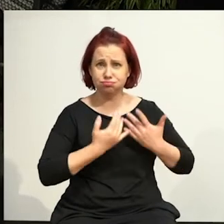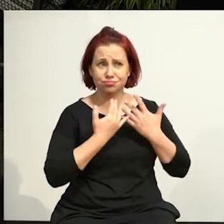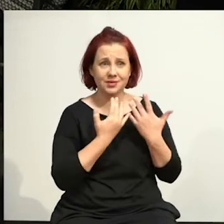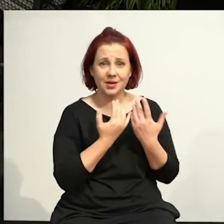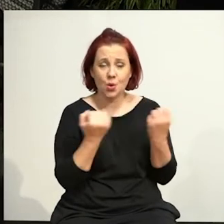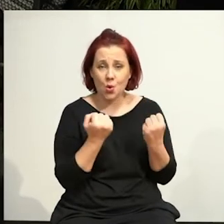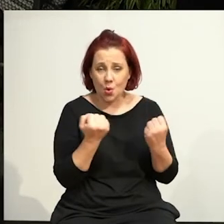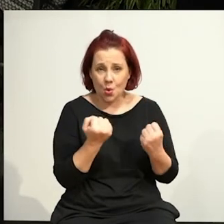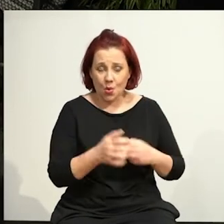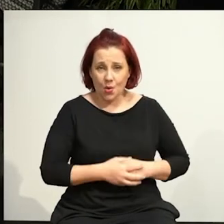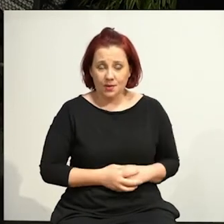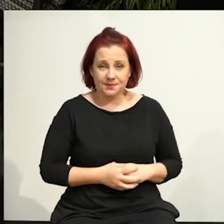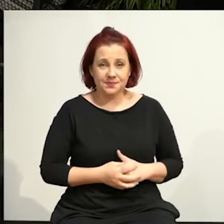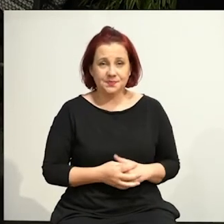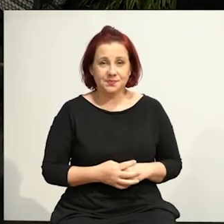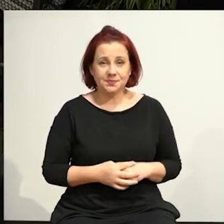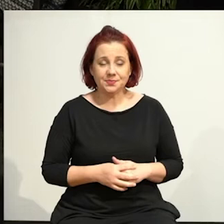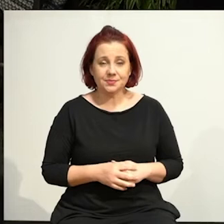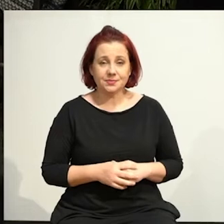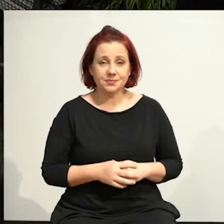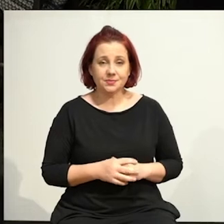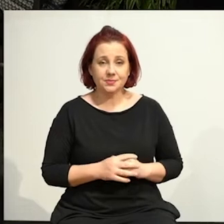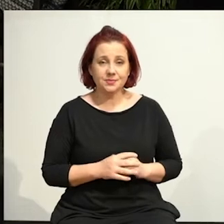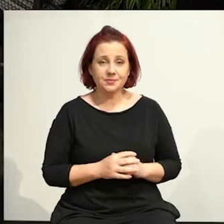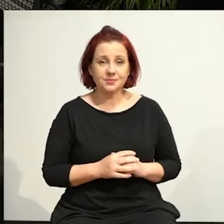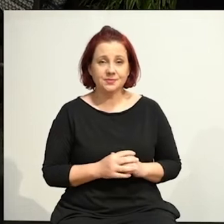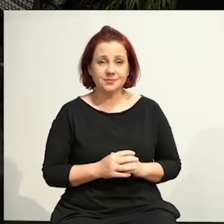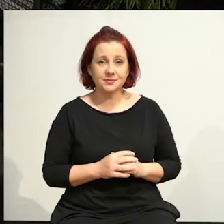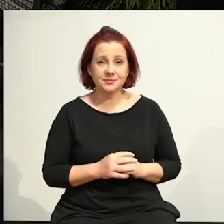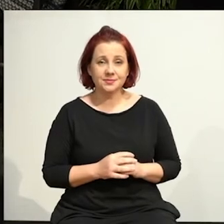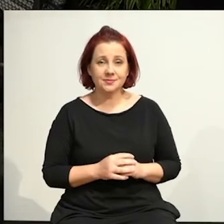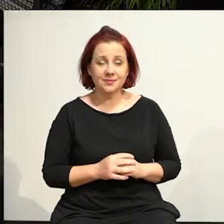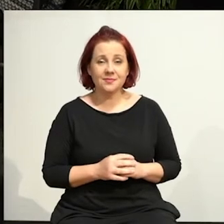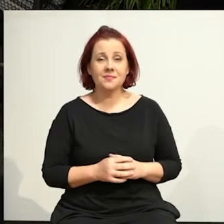swojego tekstu, tak? I co więcej,